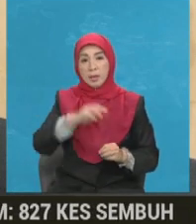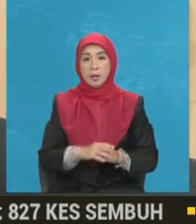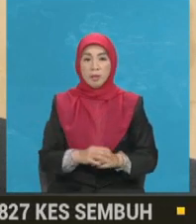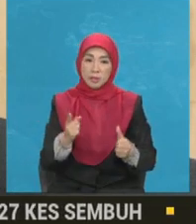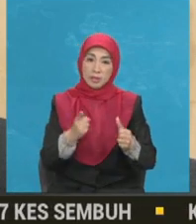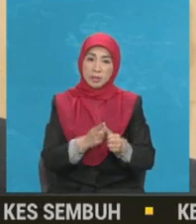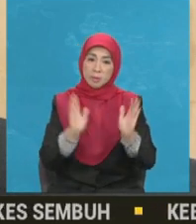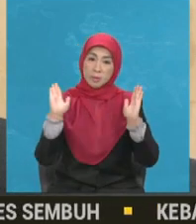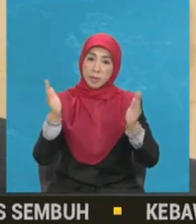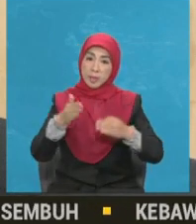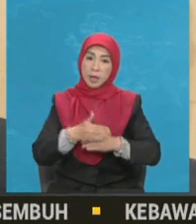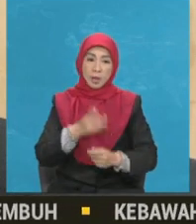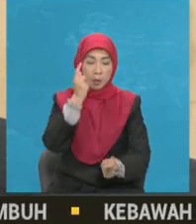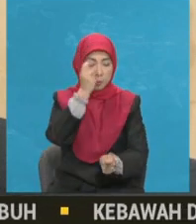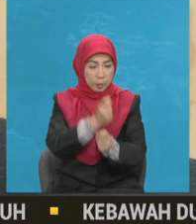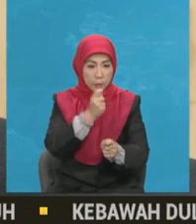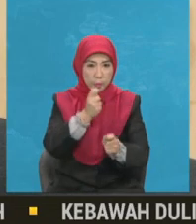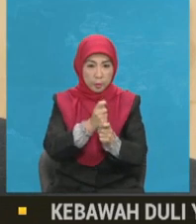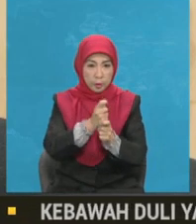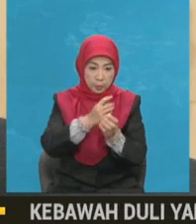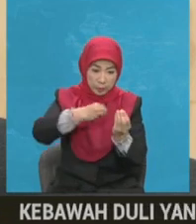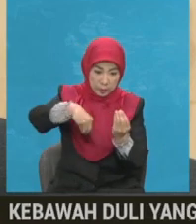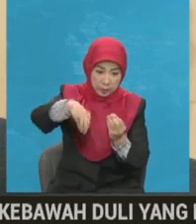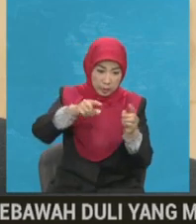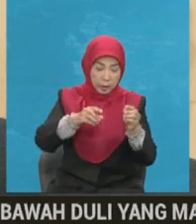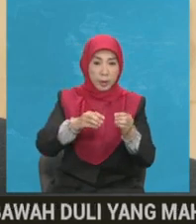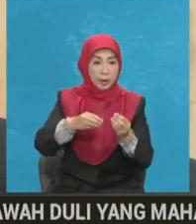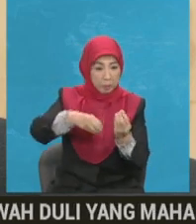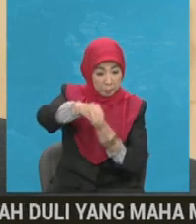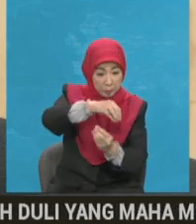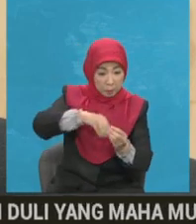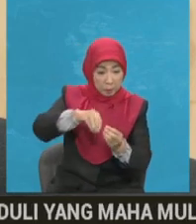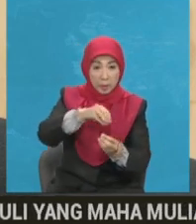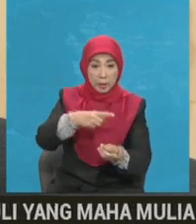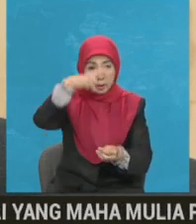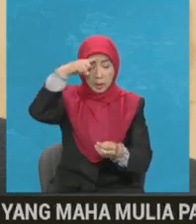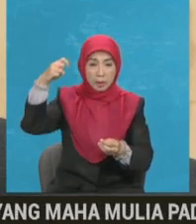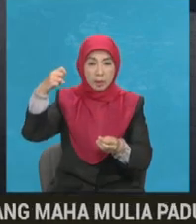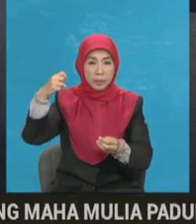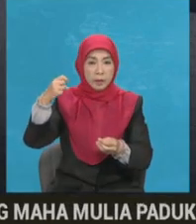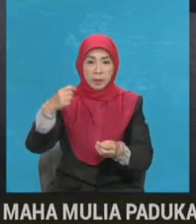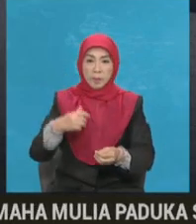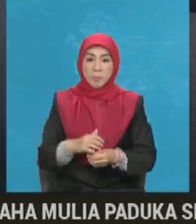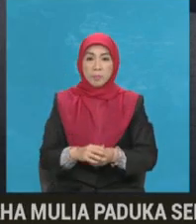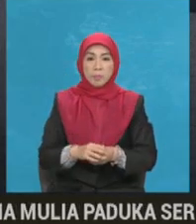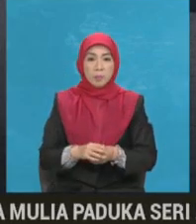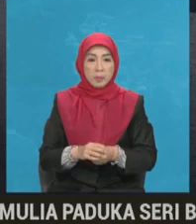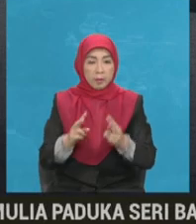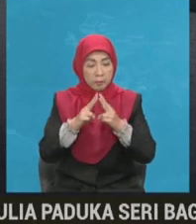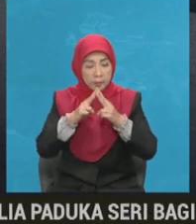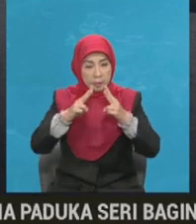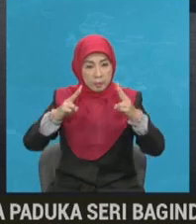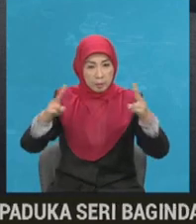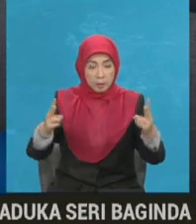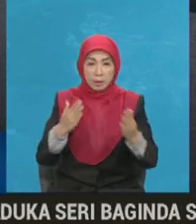sembahyang Aduh betul-betul di depan kamar ah Saya sangat sangat terharu Terima kasih sangat kepada